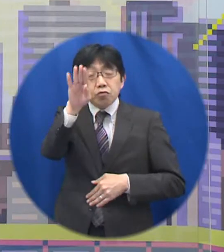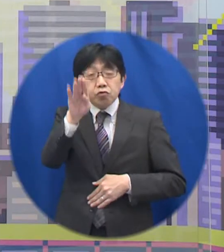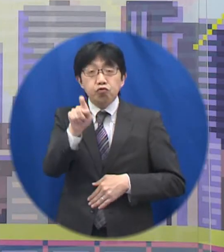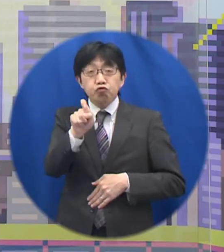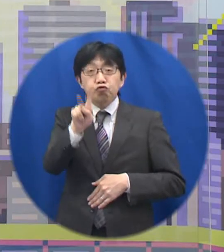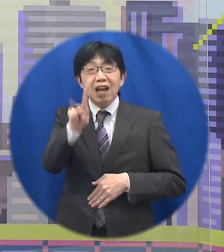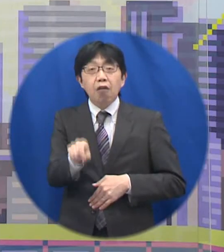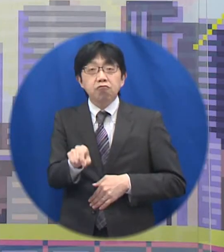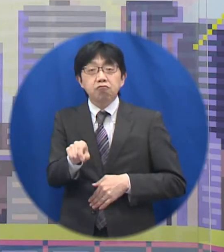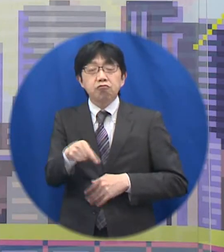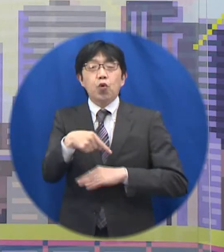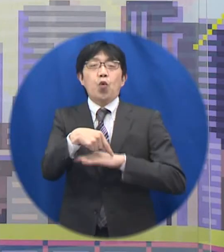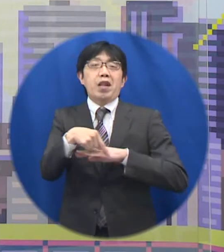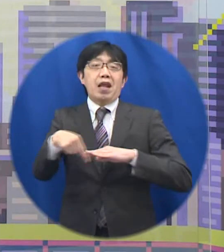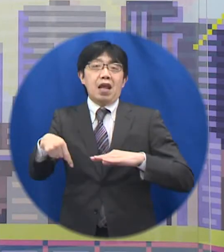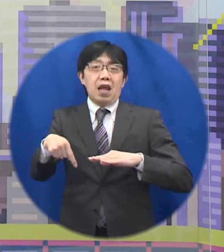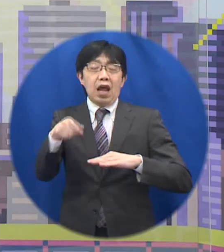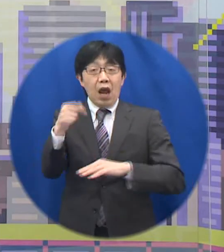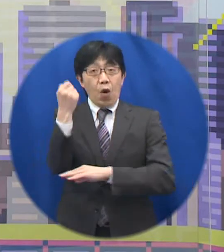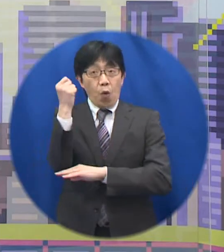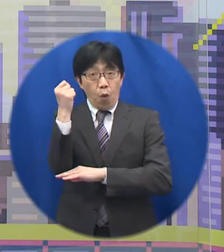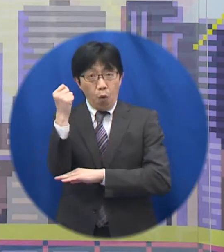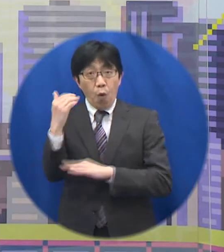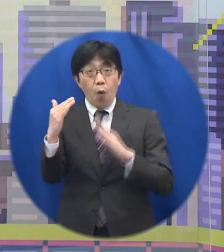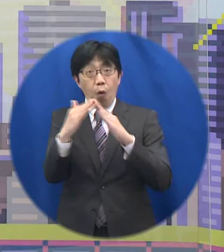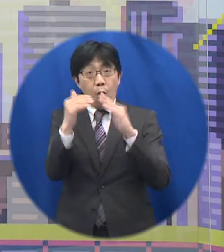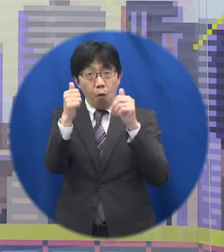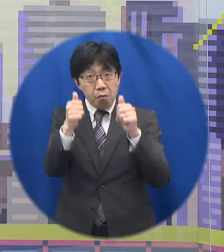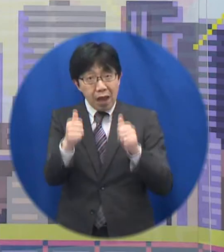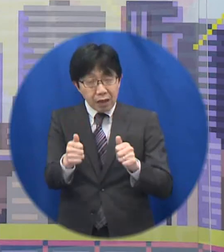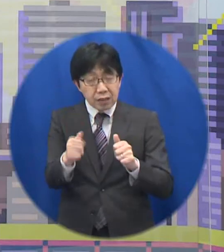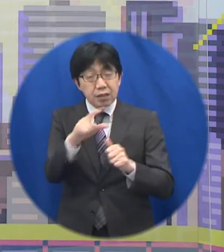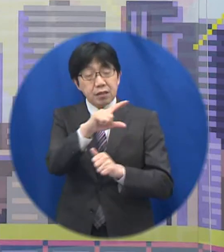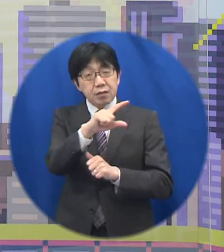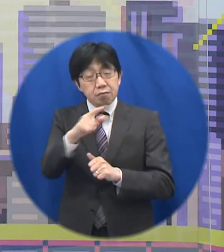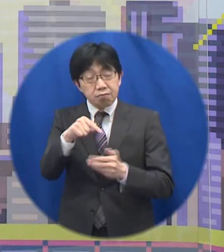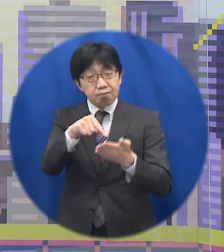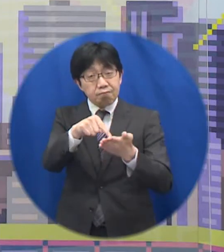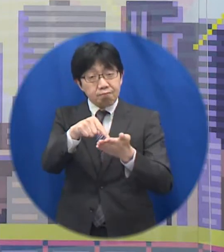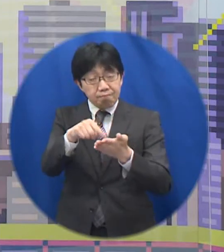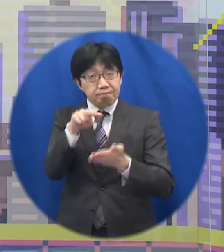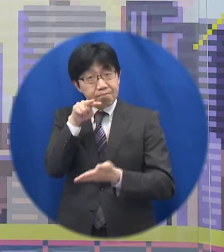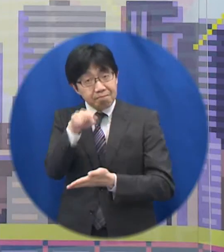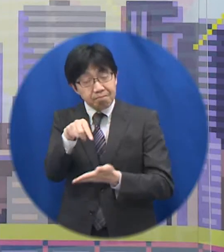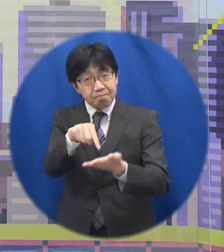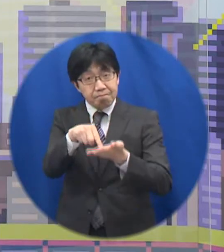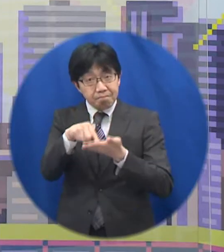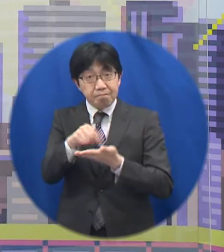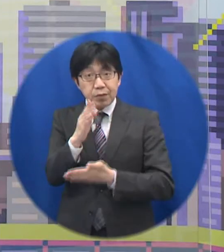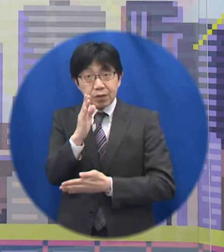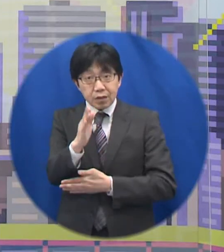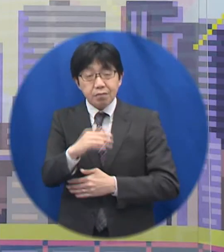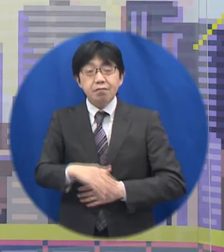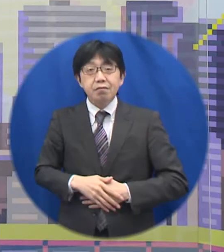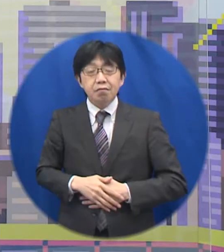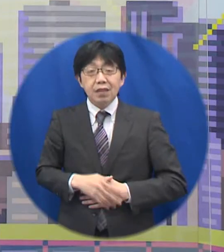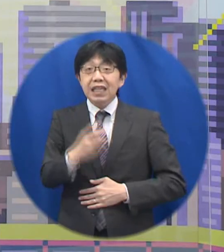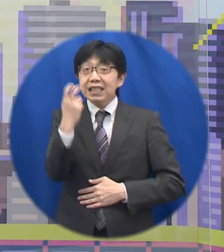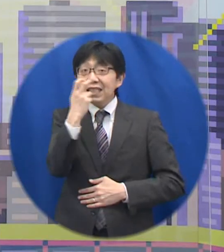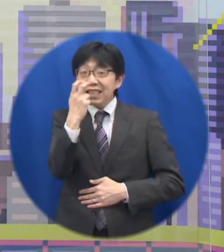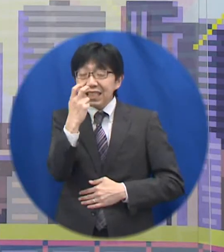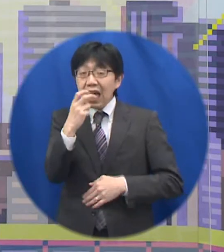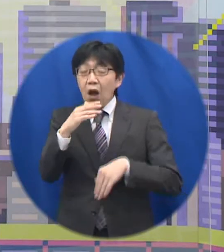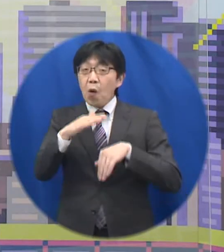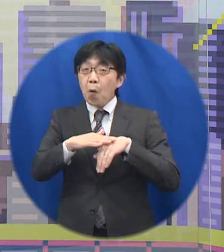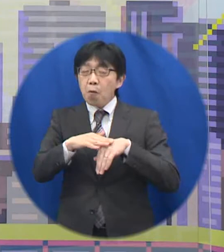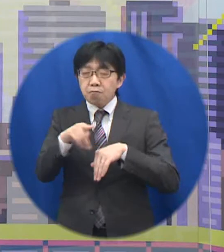ておりまして、広報豊島やホームページでお知らせいたします。審査基準は